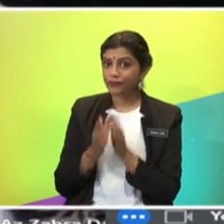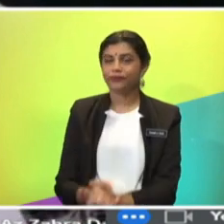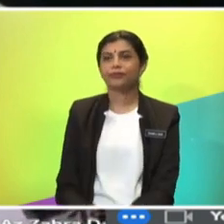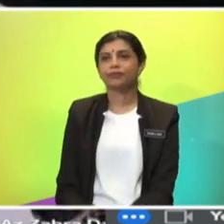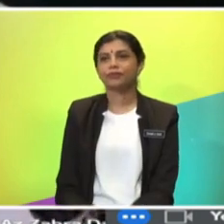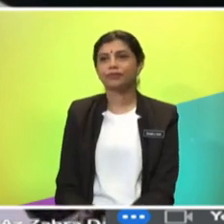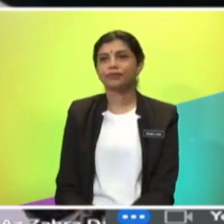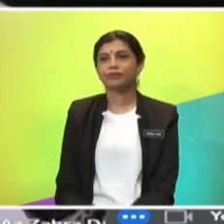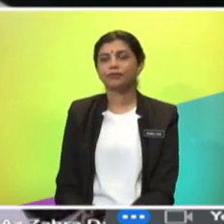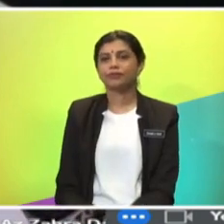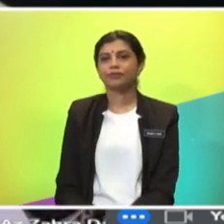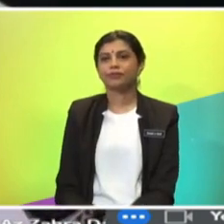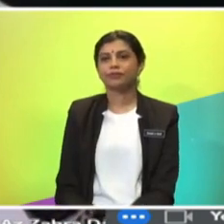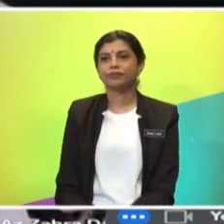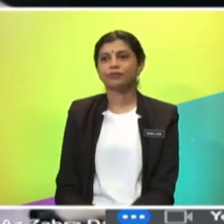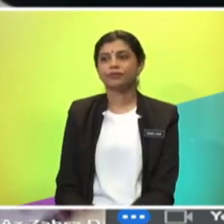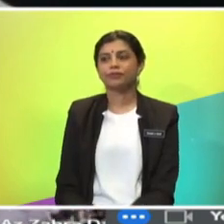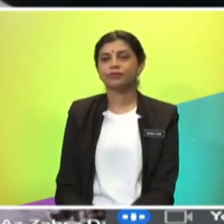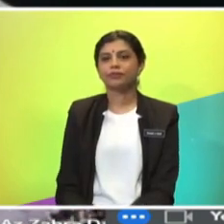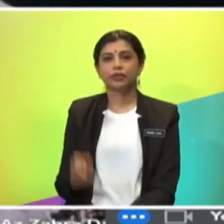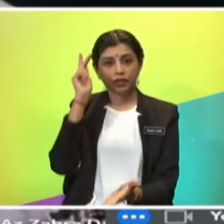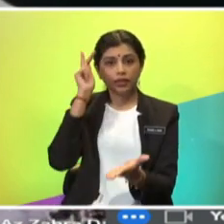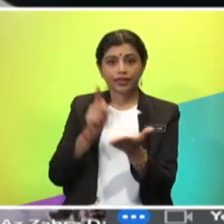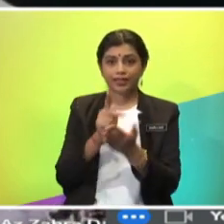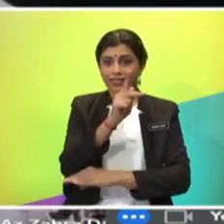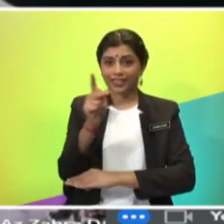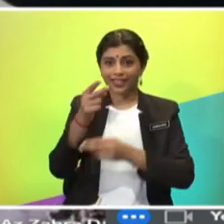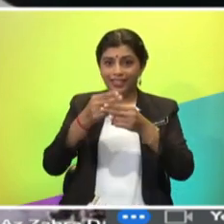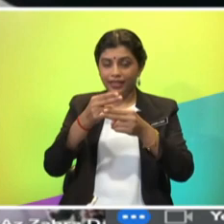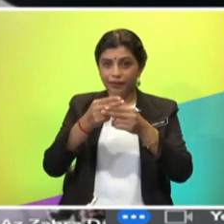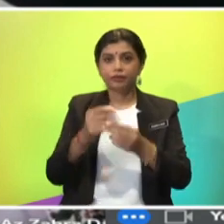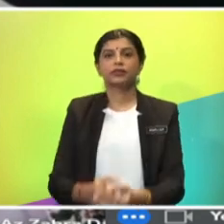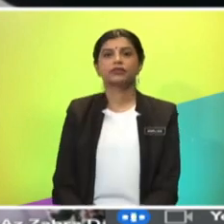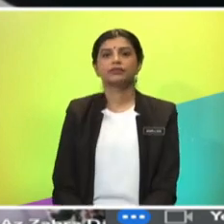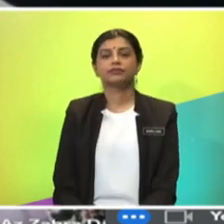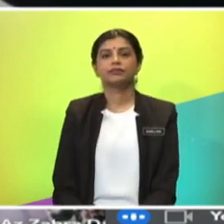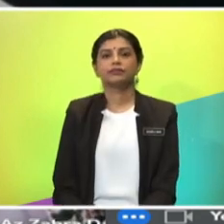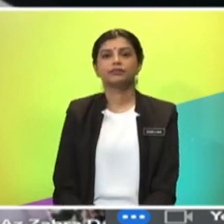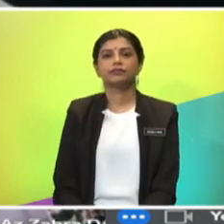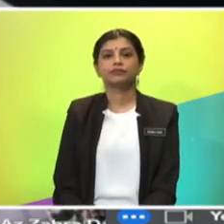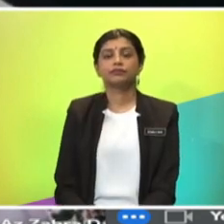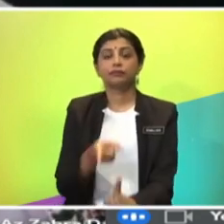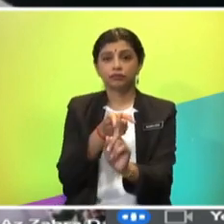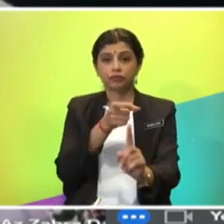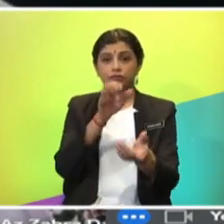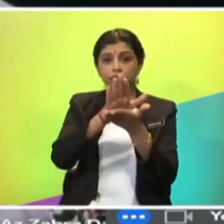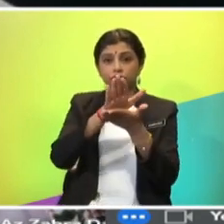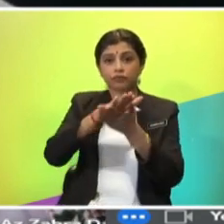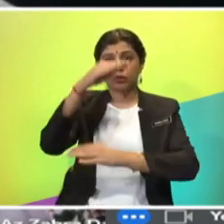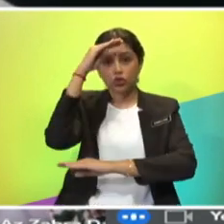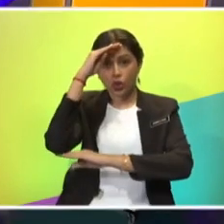guru-guru semua. Nama saya Yo Louis. Saya belajar di Sekolah Kebangsaan Bandar Pagu Pahat,